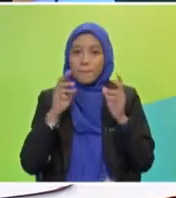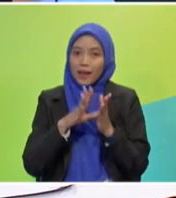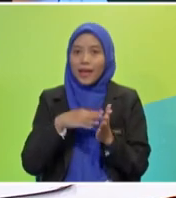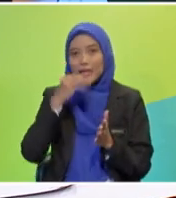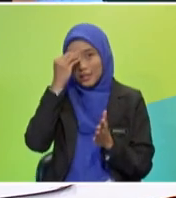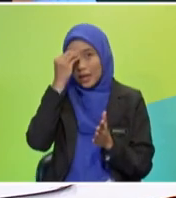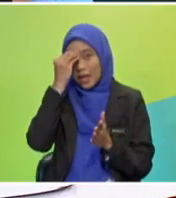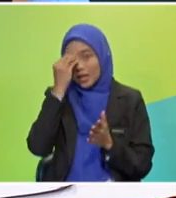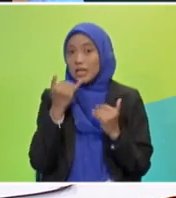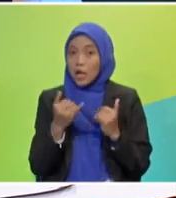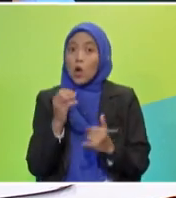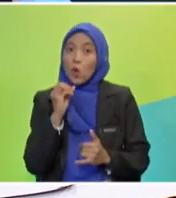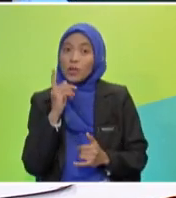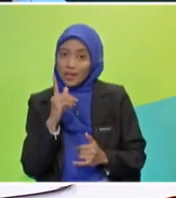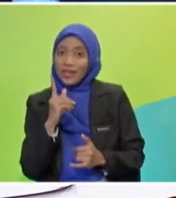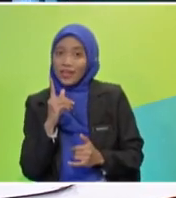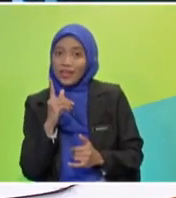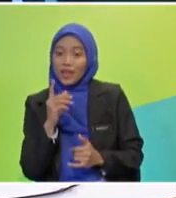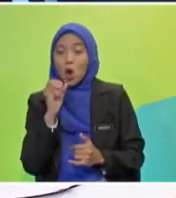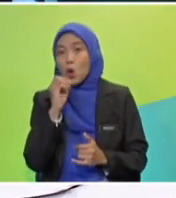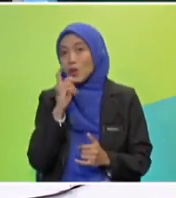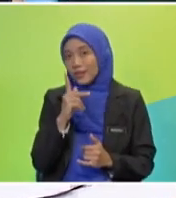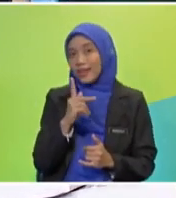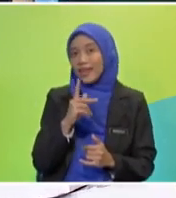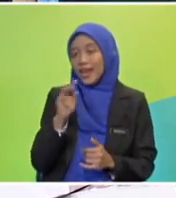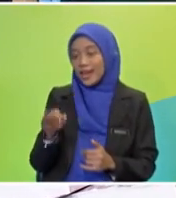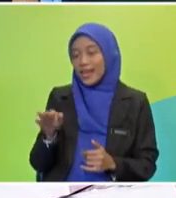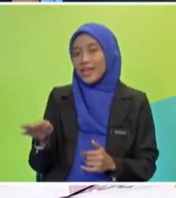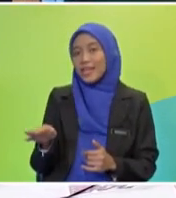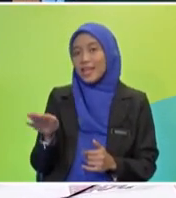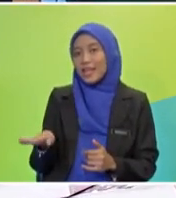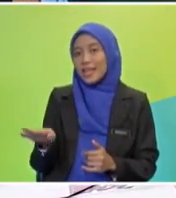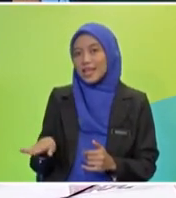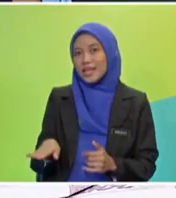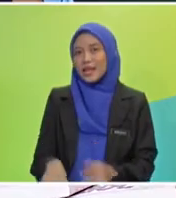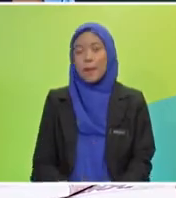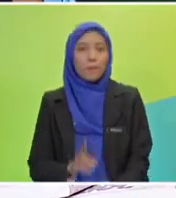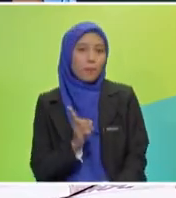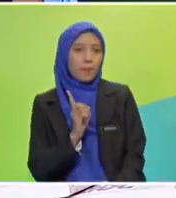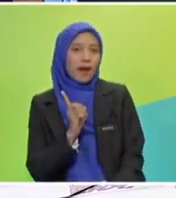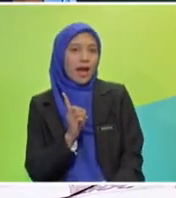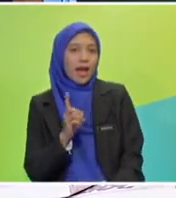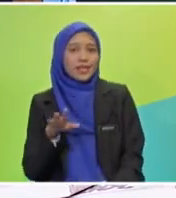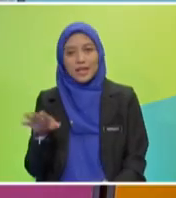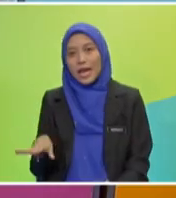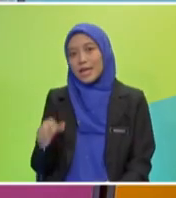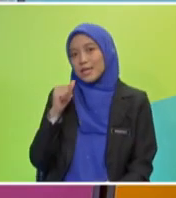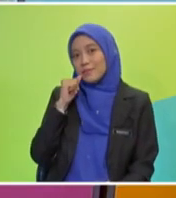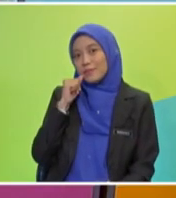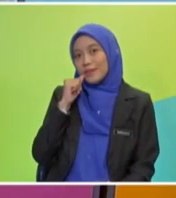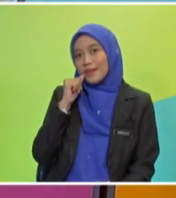semua? Okey tak? Mira nak dengar suara kawan-kawan Mira dalam talian boleh? Mana Iman? Mana